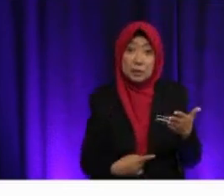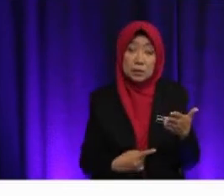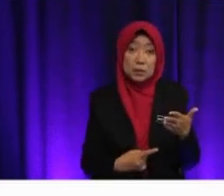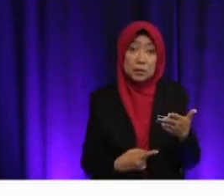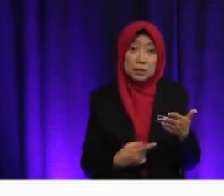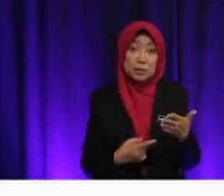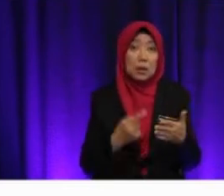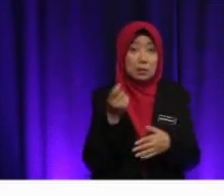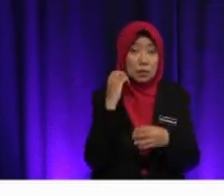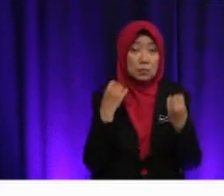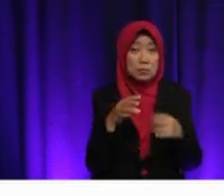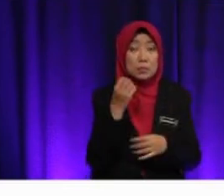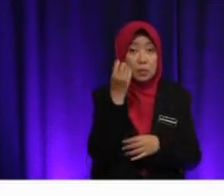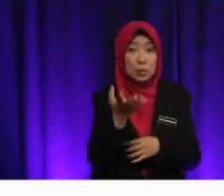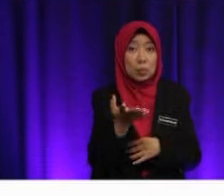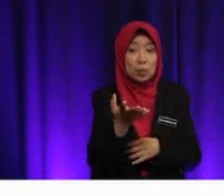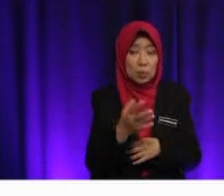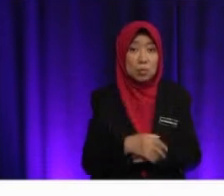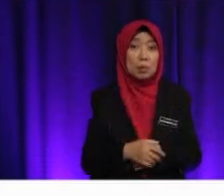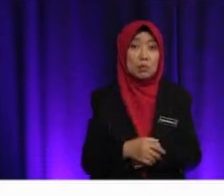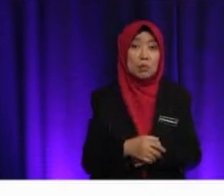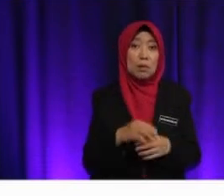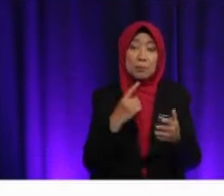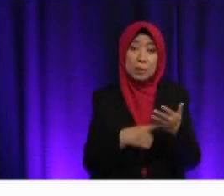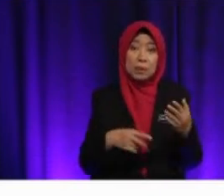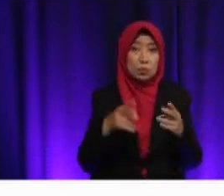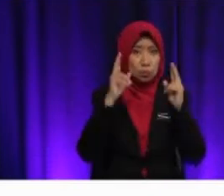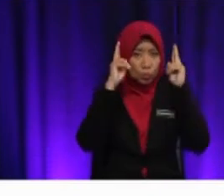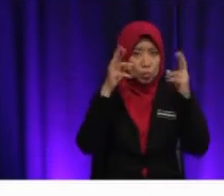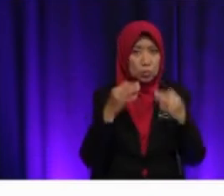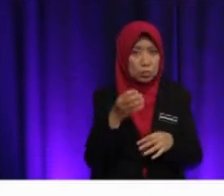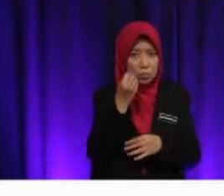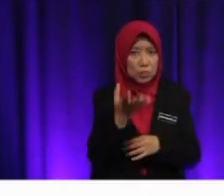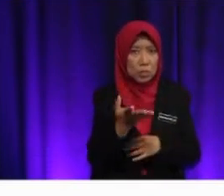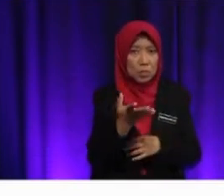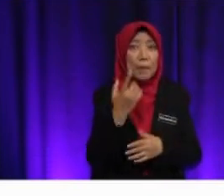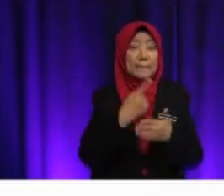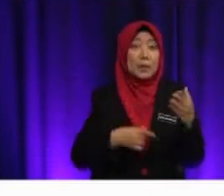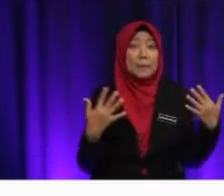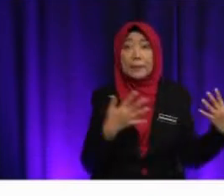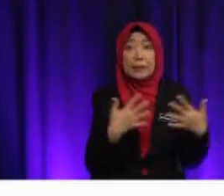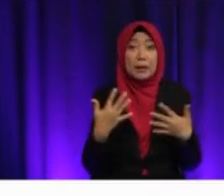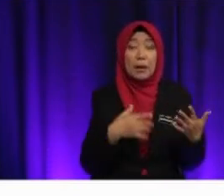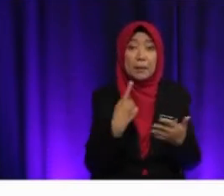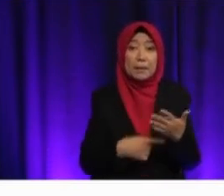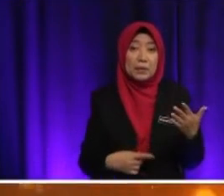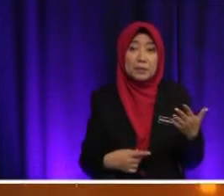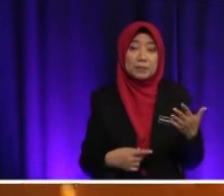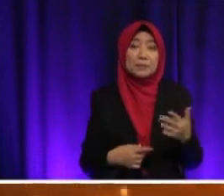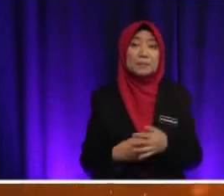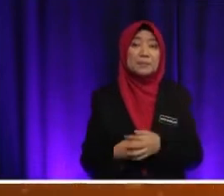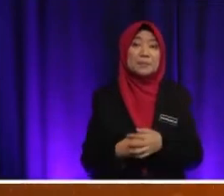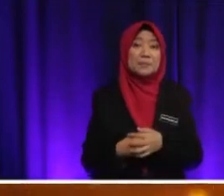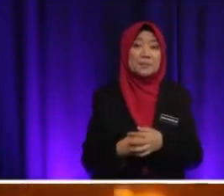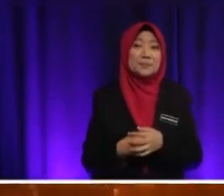berlaku peperangan ketika turun ayat ni. Saya sebut dah tadi. Ustaz dah sebut dah tadi. Yeah. Peperangan apa? Siapa nak jawab? Okey, siapa tahu? Okey, laju.